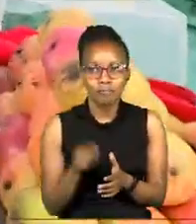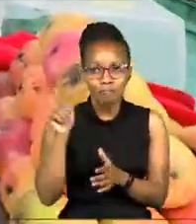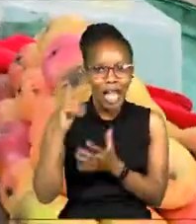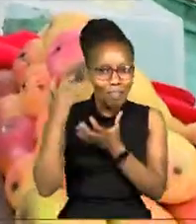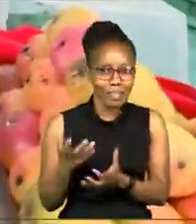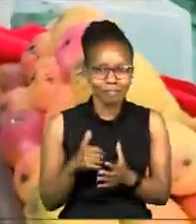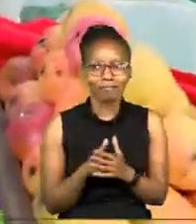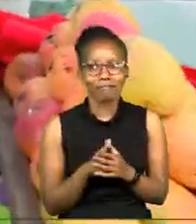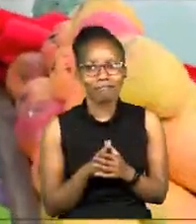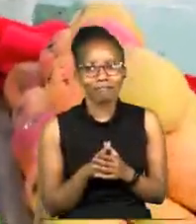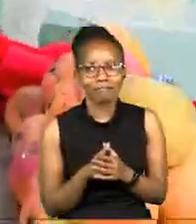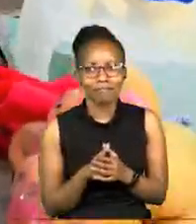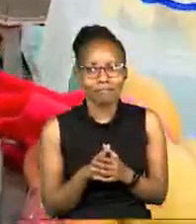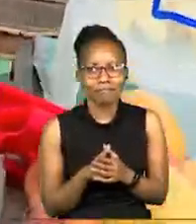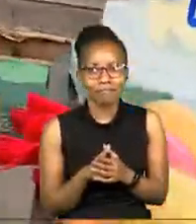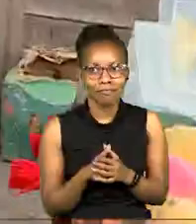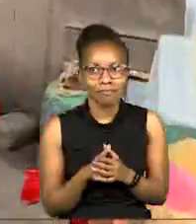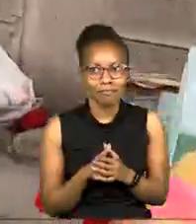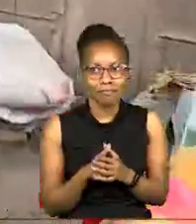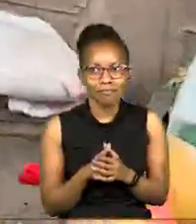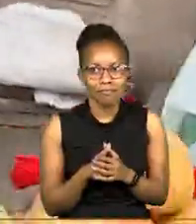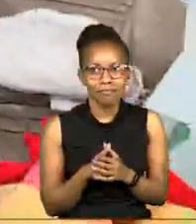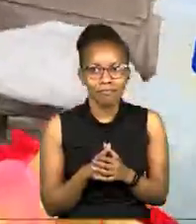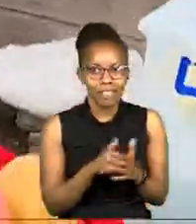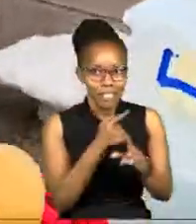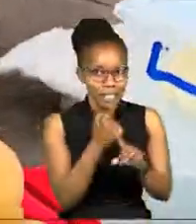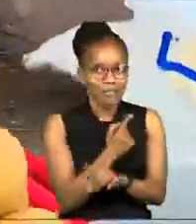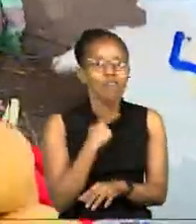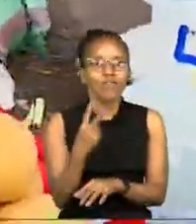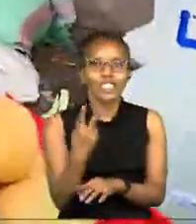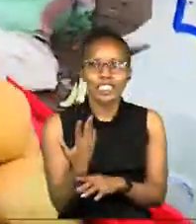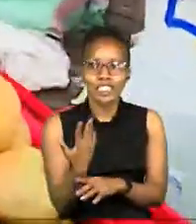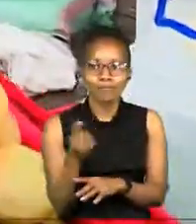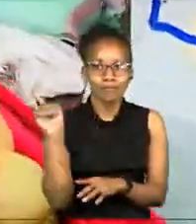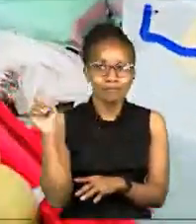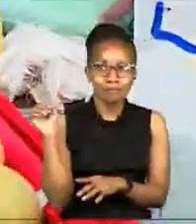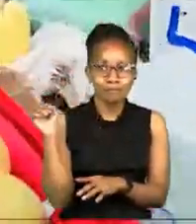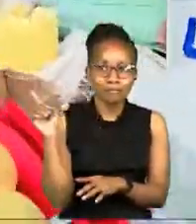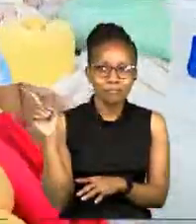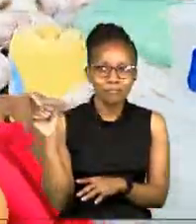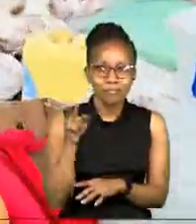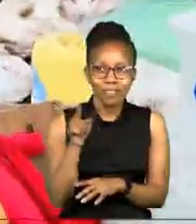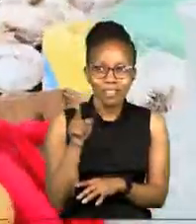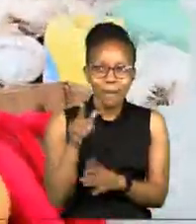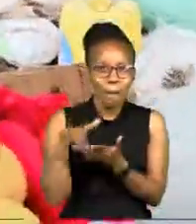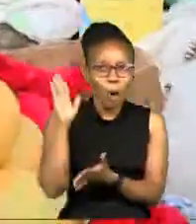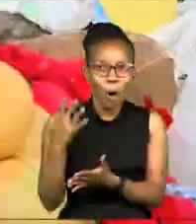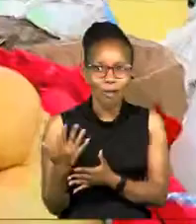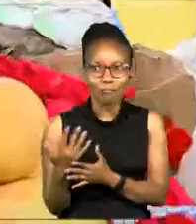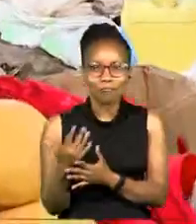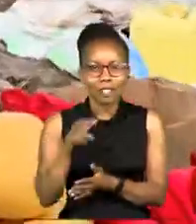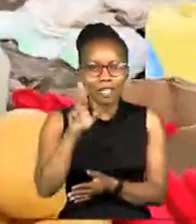lakini. Yeye na inaliaje? Inalia moja na hii. Hii inalia. Hii inimeiva sana, si ndio?